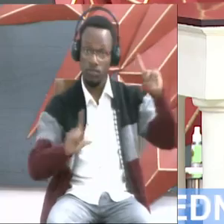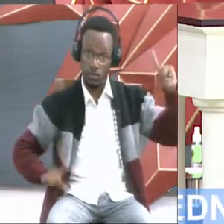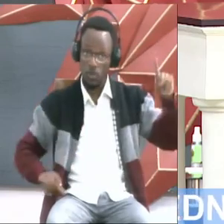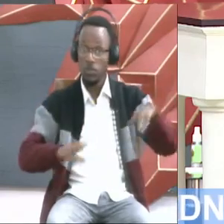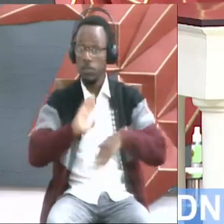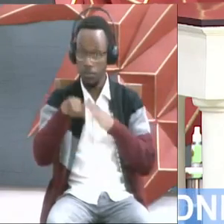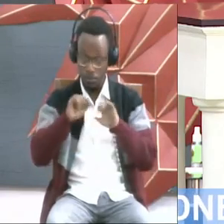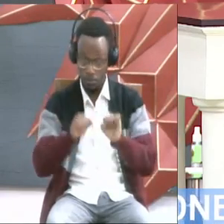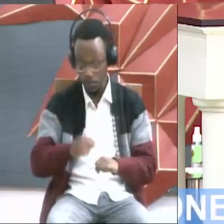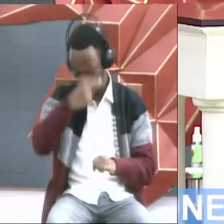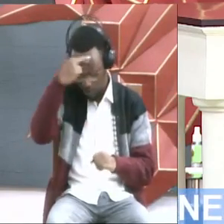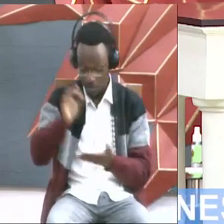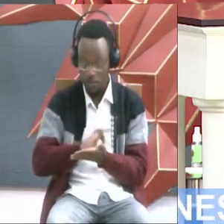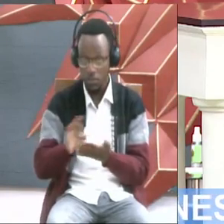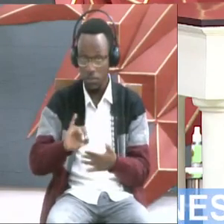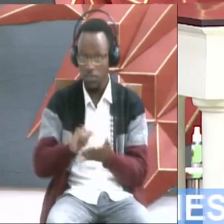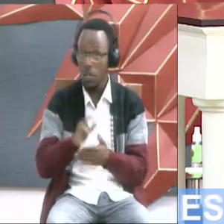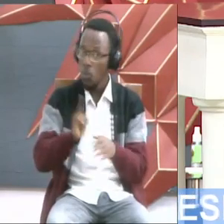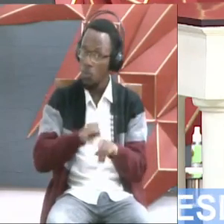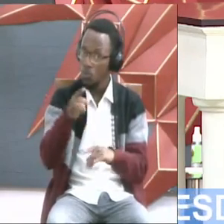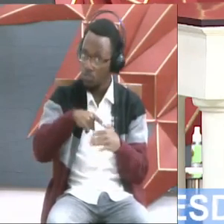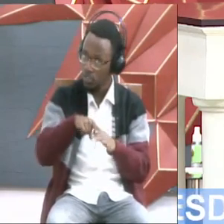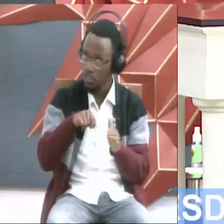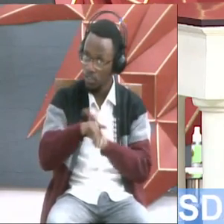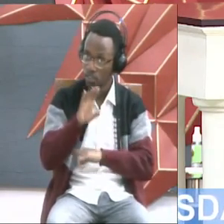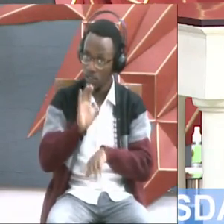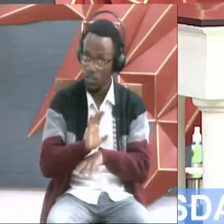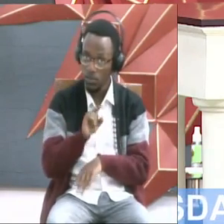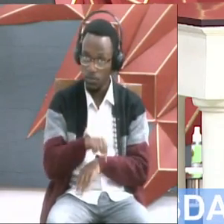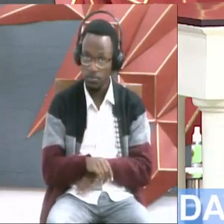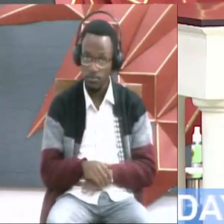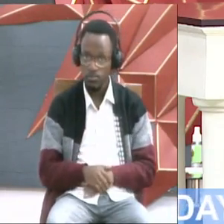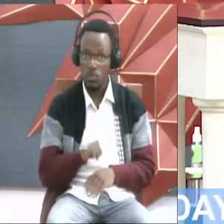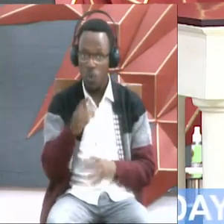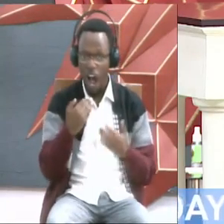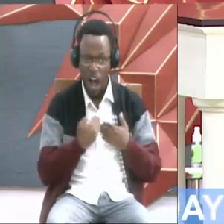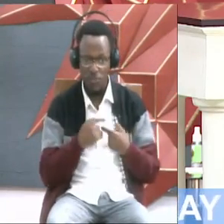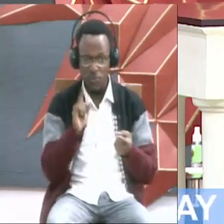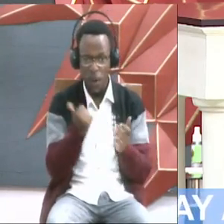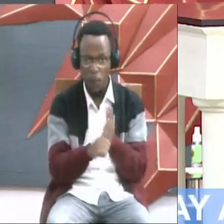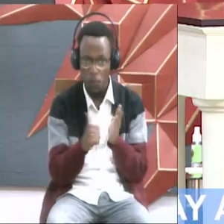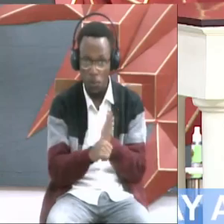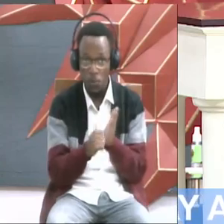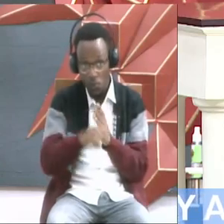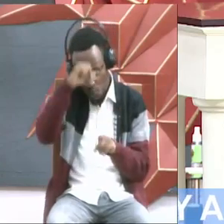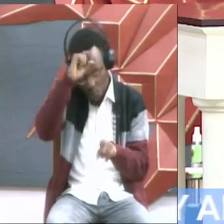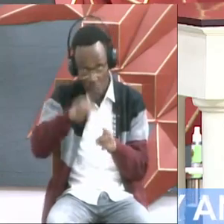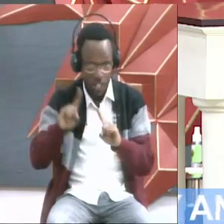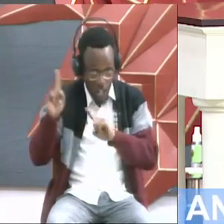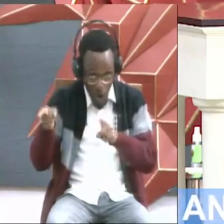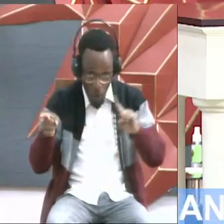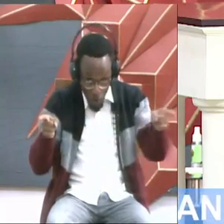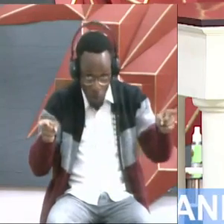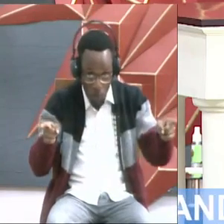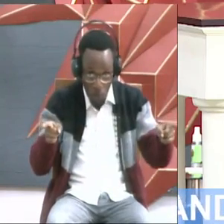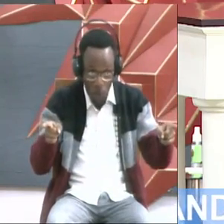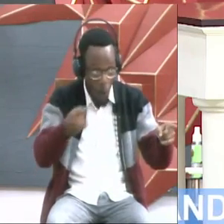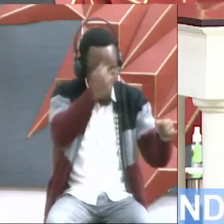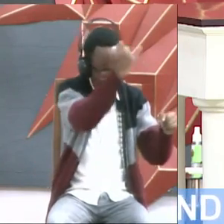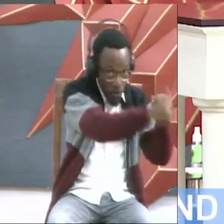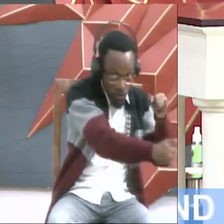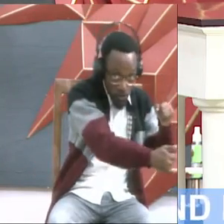cyo gituma handitswe ngo niwinjira muri asamble uri n'icupa na mugenzi wawe mubanze mucuzuze